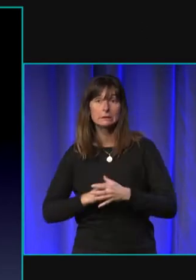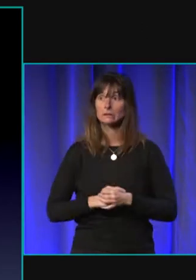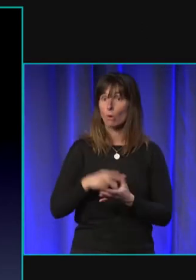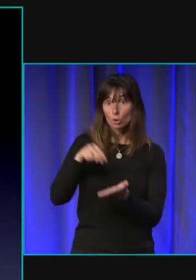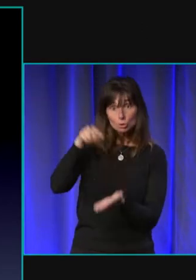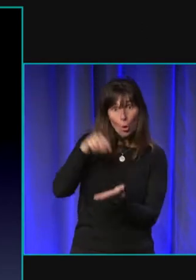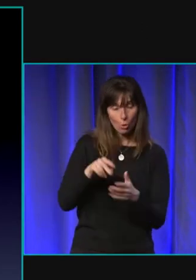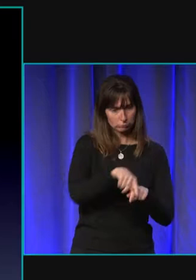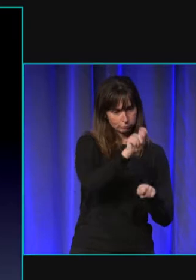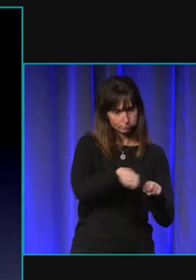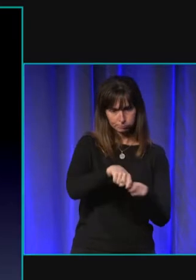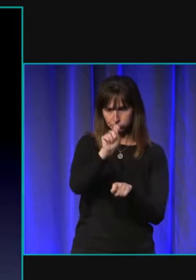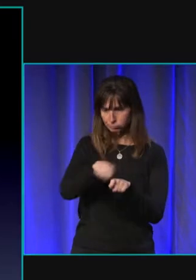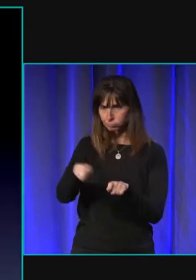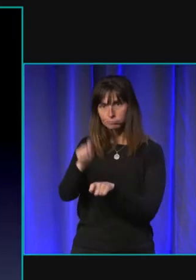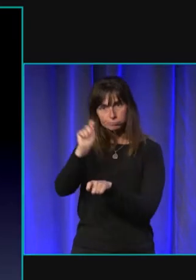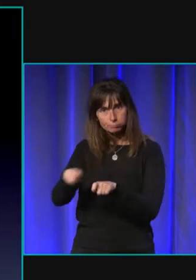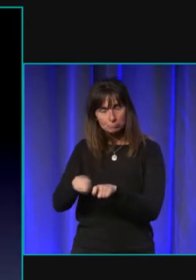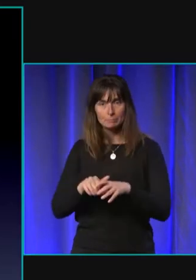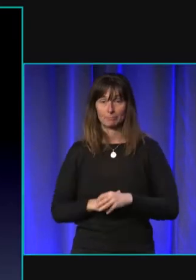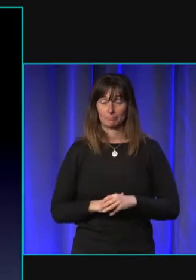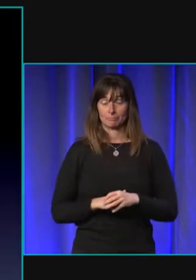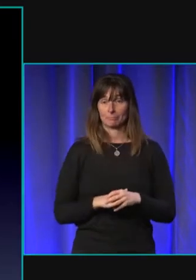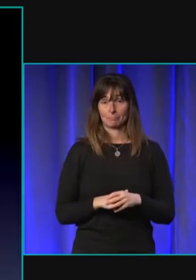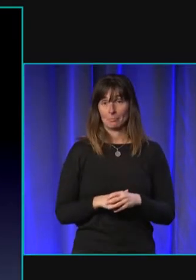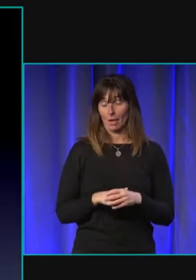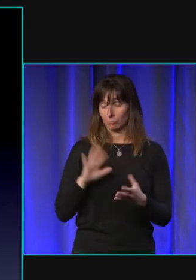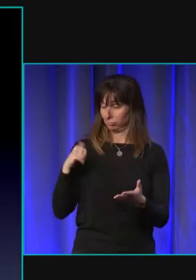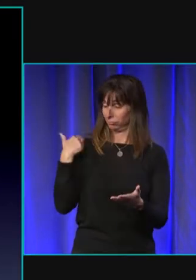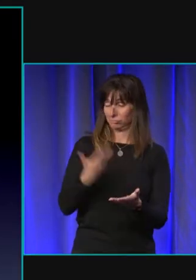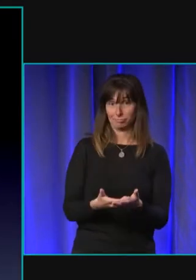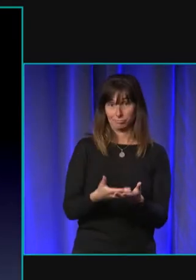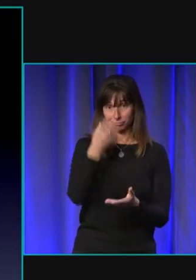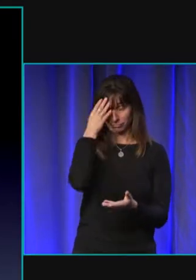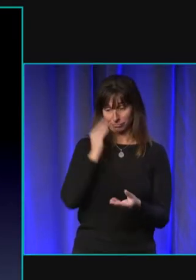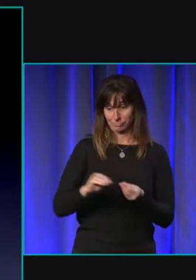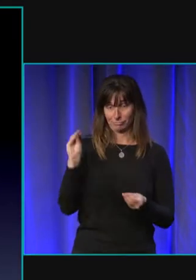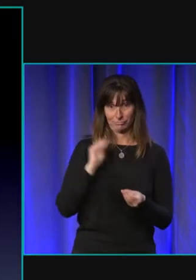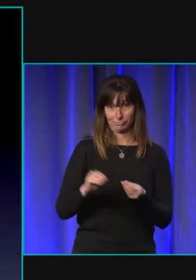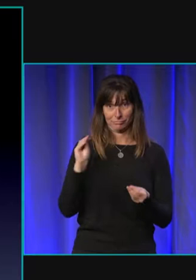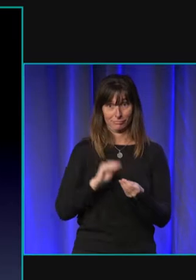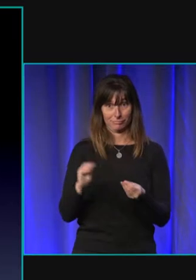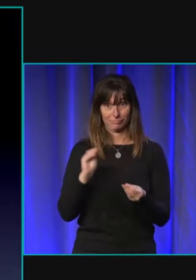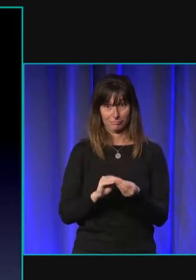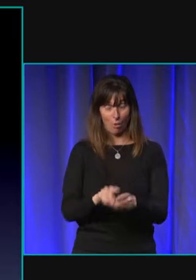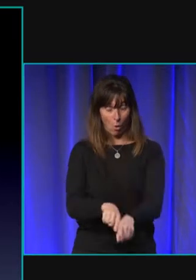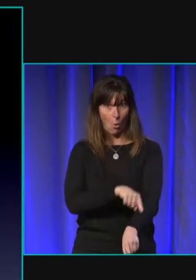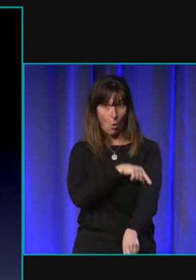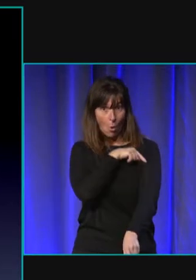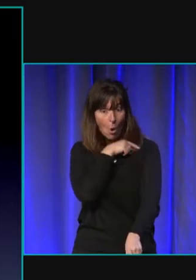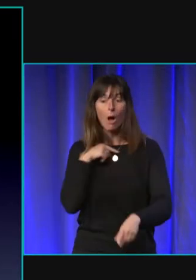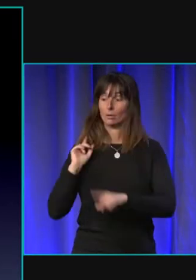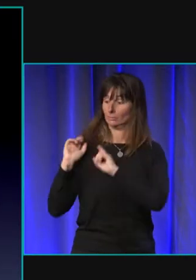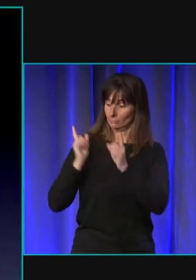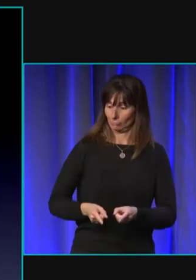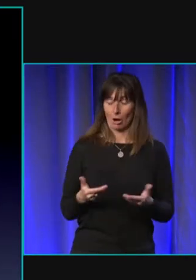sauts. Donc c'est une question qui m'interroge depuis très longtemps et même encore aujourd'hui, on essaie